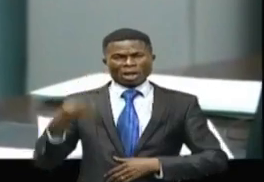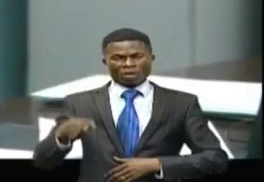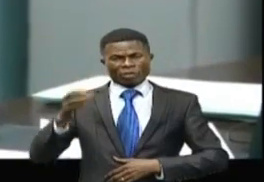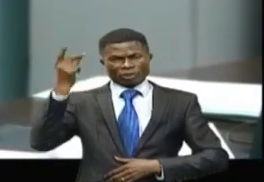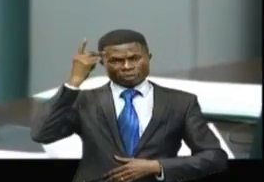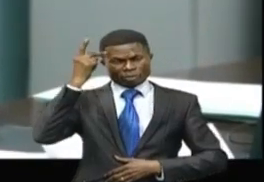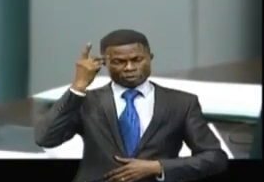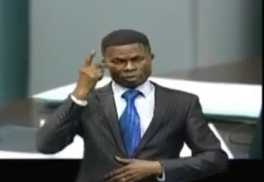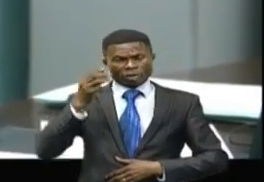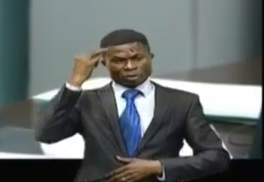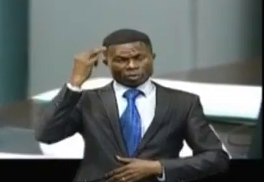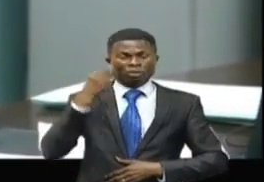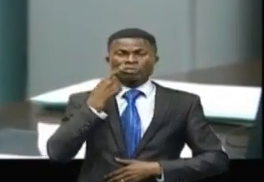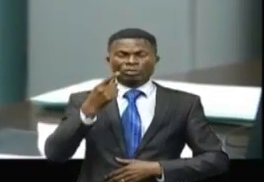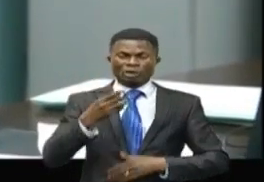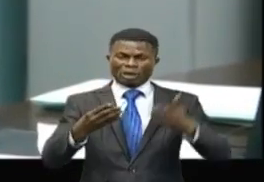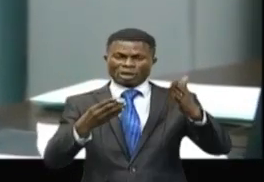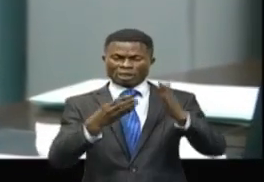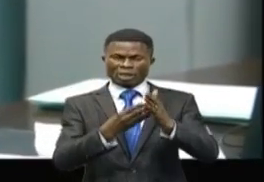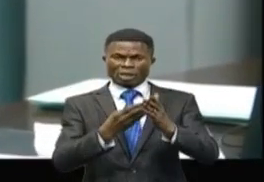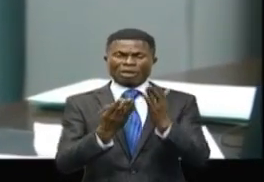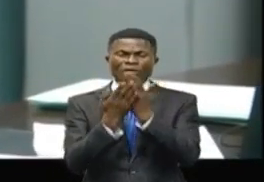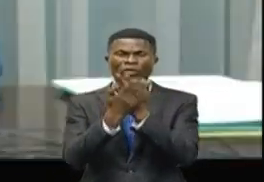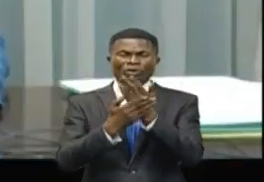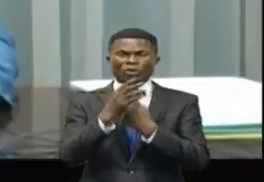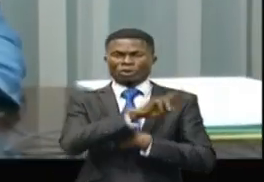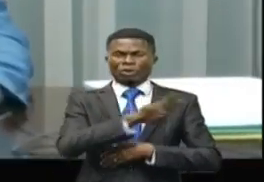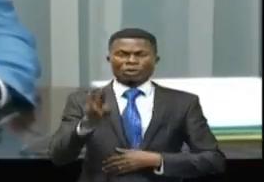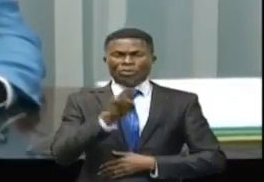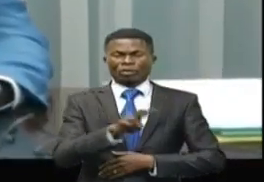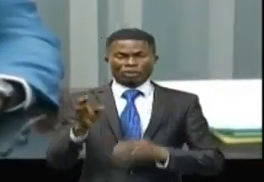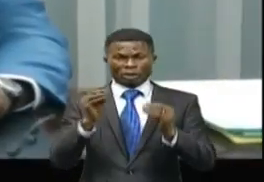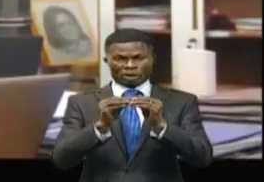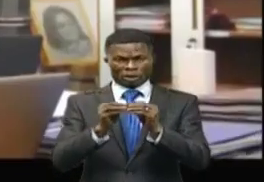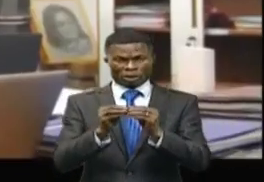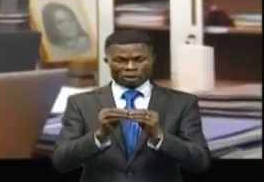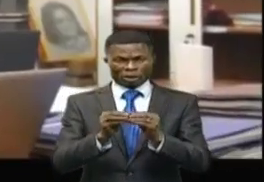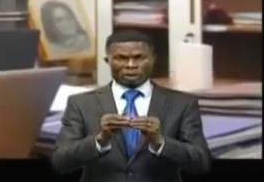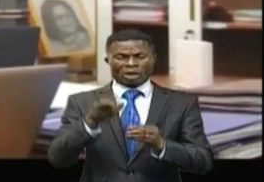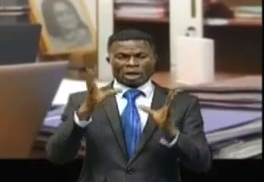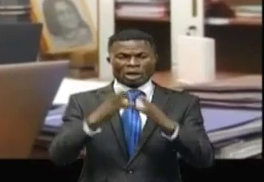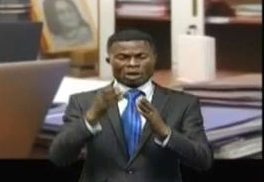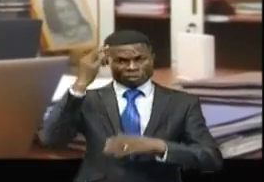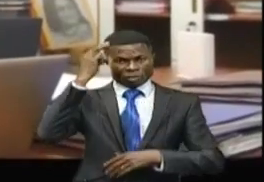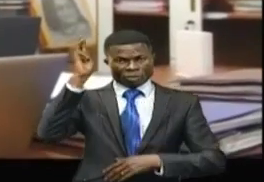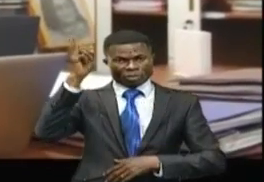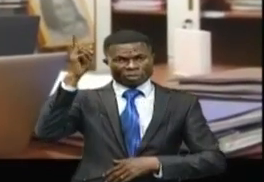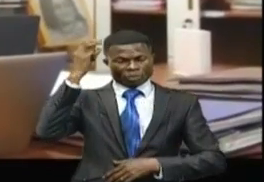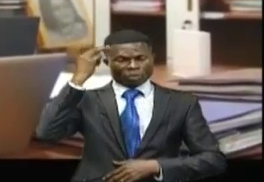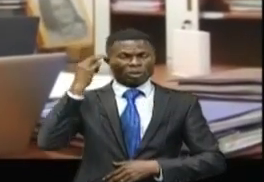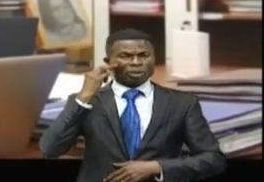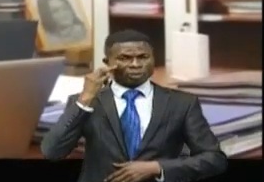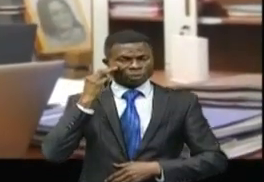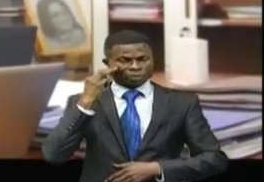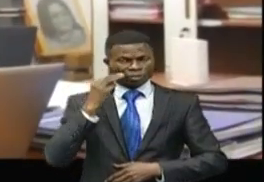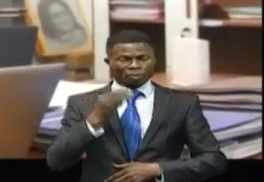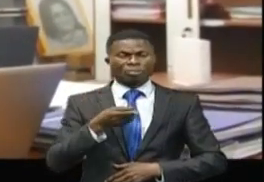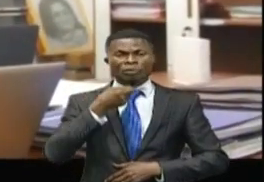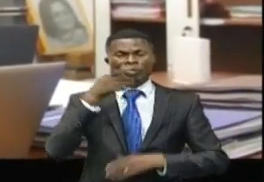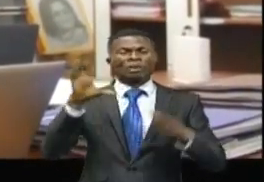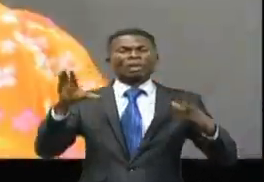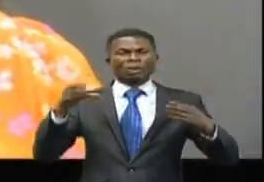signalé que le 9 juillet 2022 une réunion ait lieu autour du premier ministre à l'issue de laquelle il a été réaffirmé